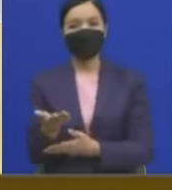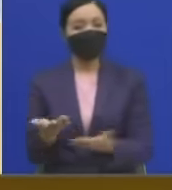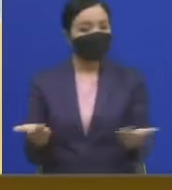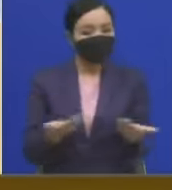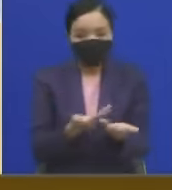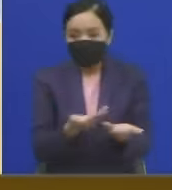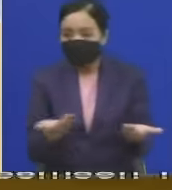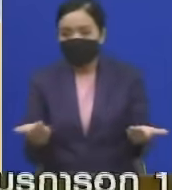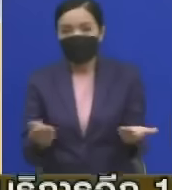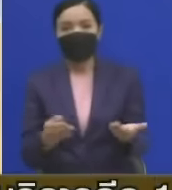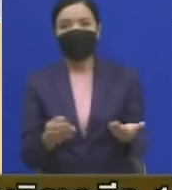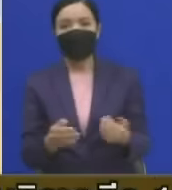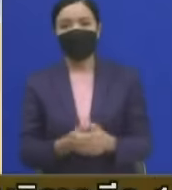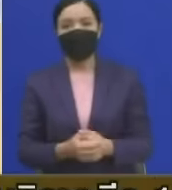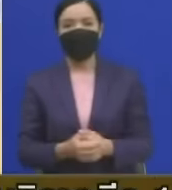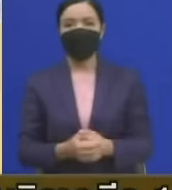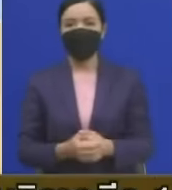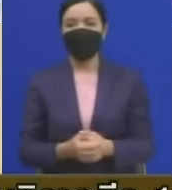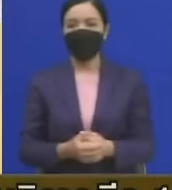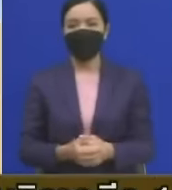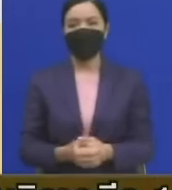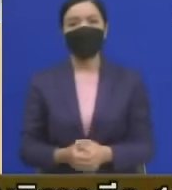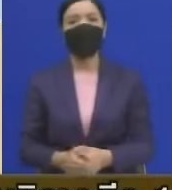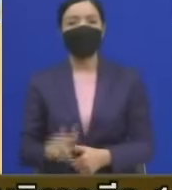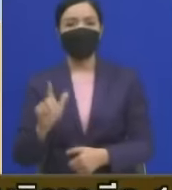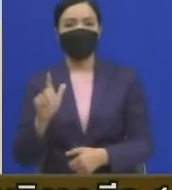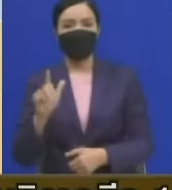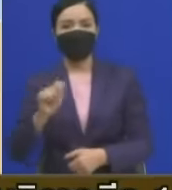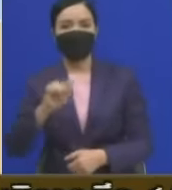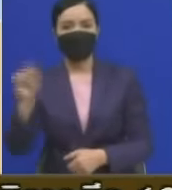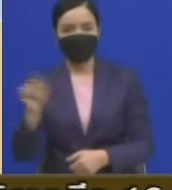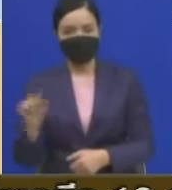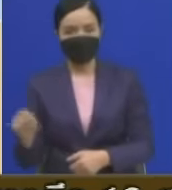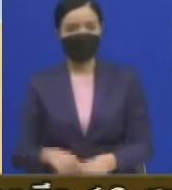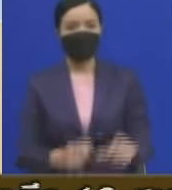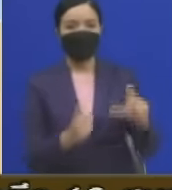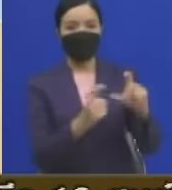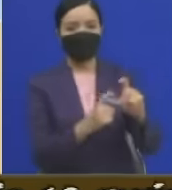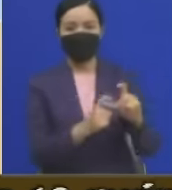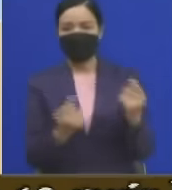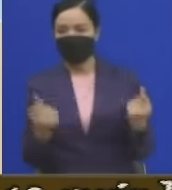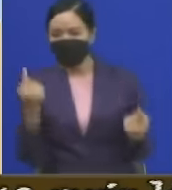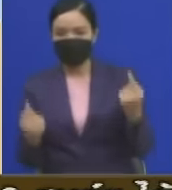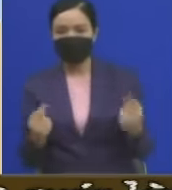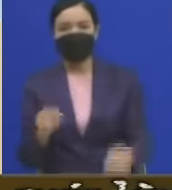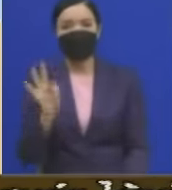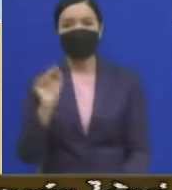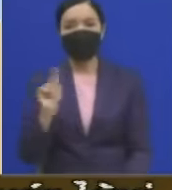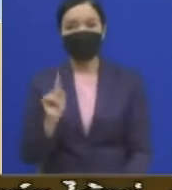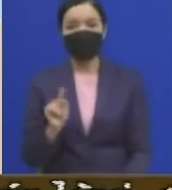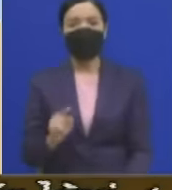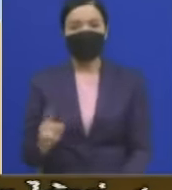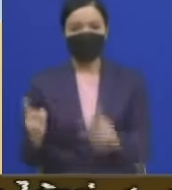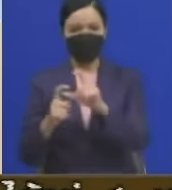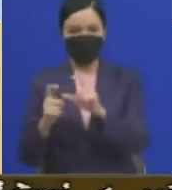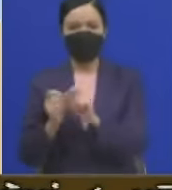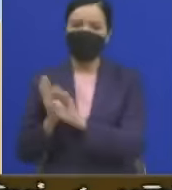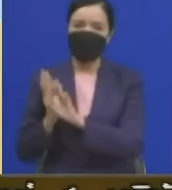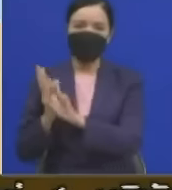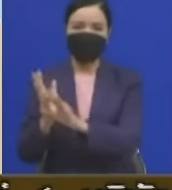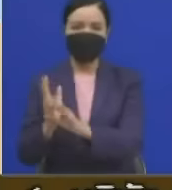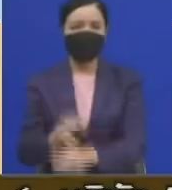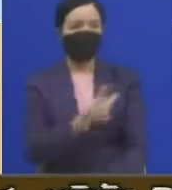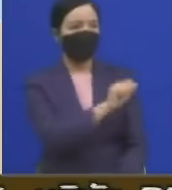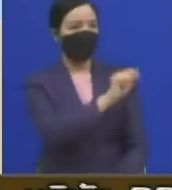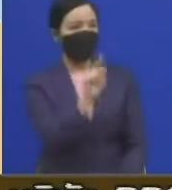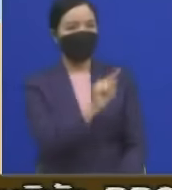กเลย2 ส่วนแอสตราเซเนกาไฟเซอร์ อ ๋ อเหรอ เลือกเลยไปปุ๊บคนไฟเซอร์นี่คนจะเยอะหน่อยแอสตราเซเนกา